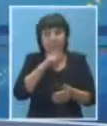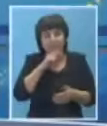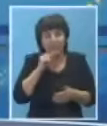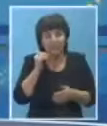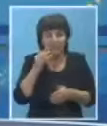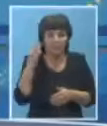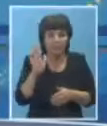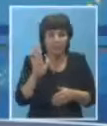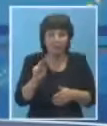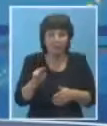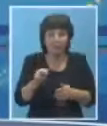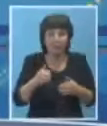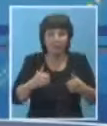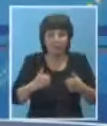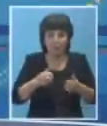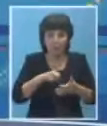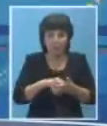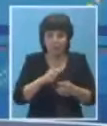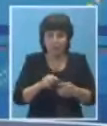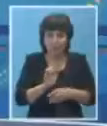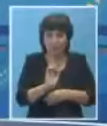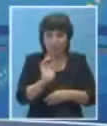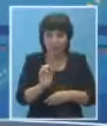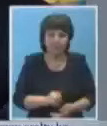Федерациясының президенті Владимир Путинге құттықтау жеделхатын жолдады.